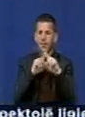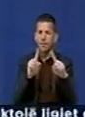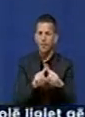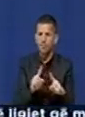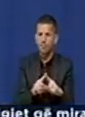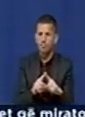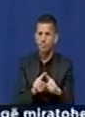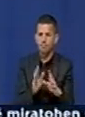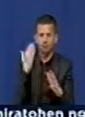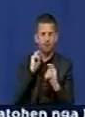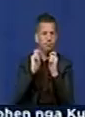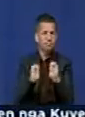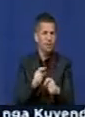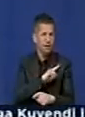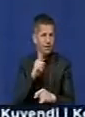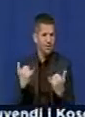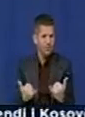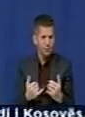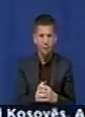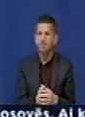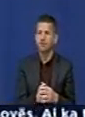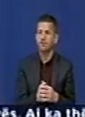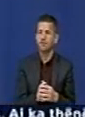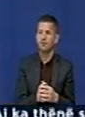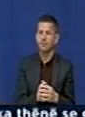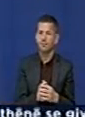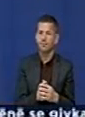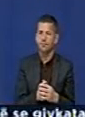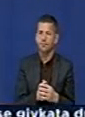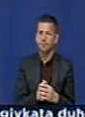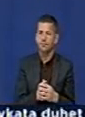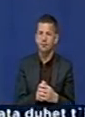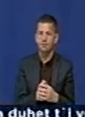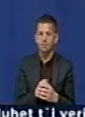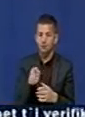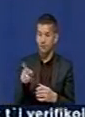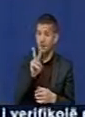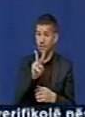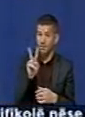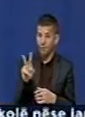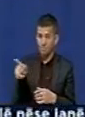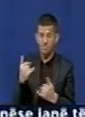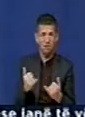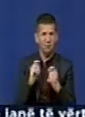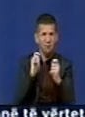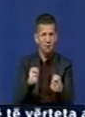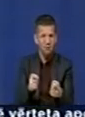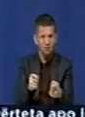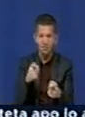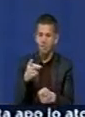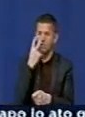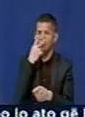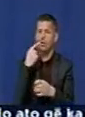të parashtruara deri më tash. Çështja e ngritur nga lëvizja vetëvendosje mendoj që është